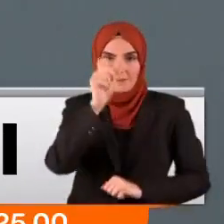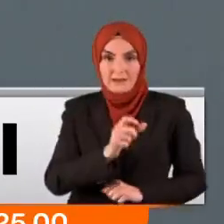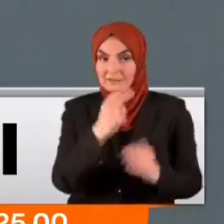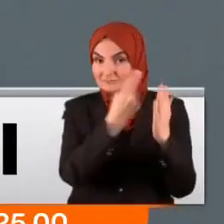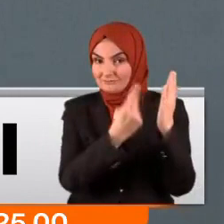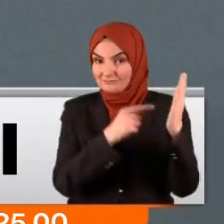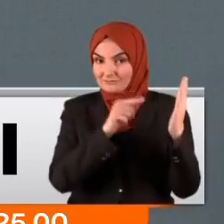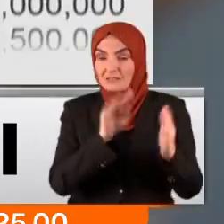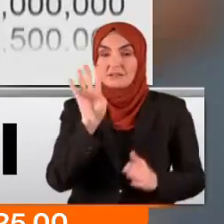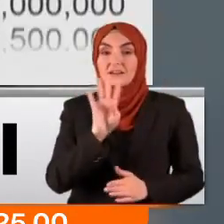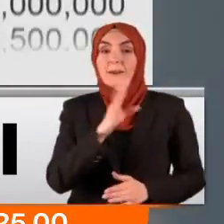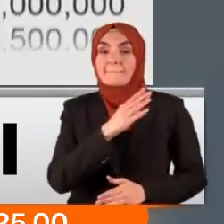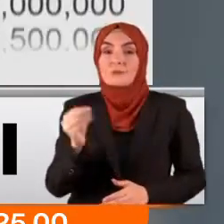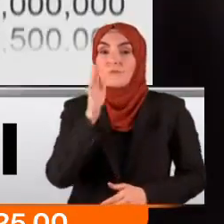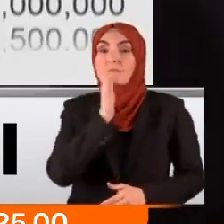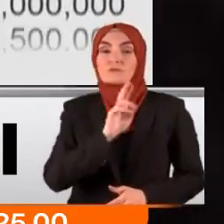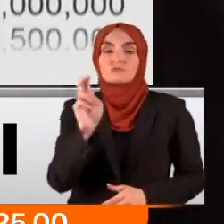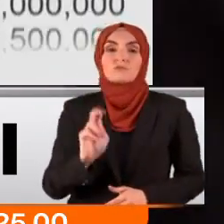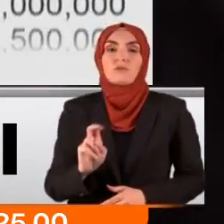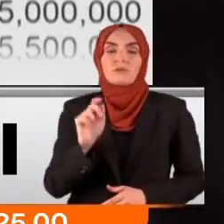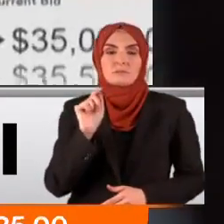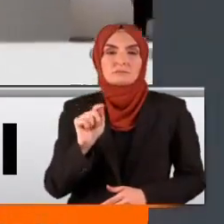milyon dolara alıcı buldu.